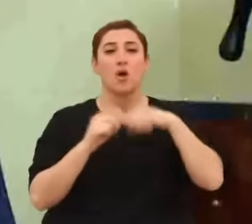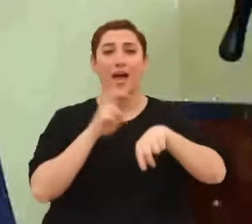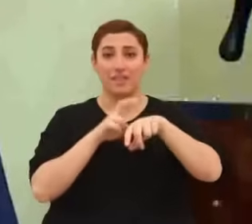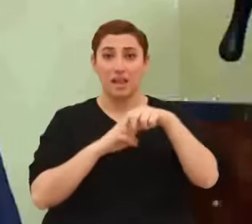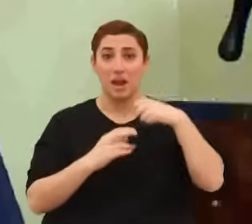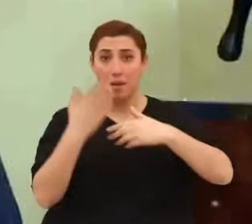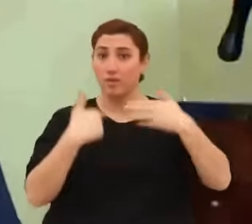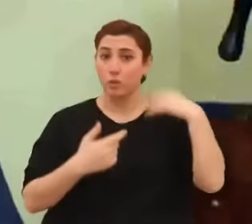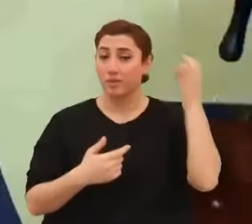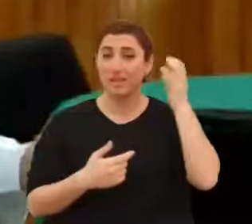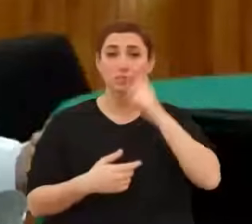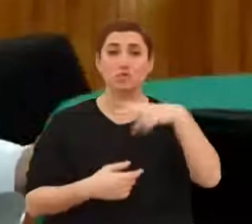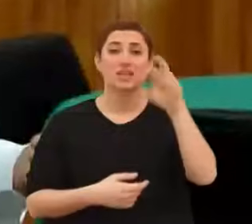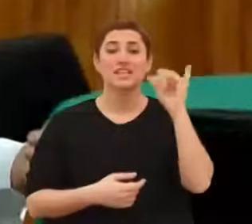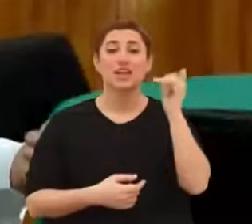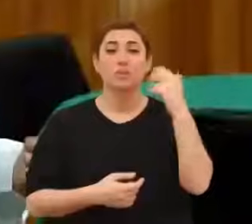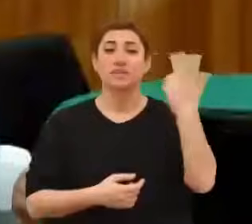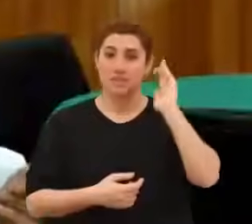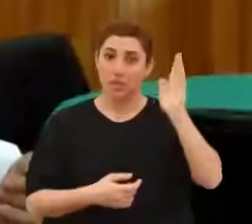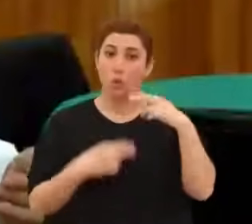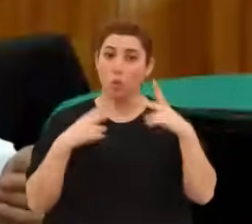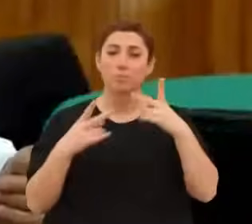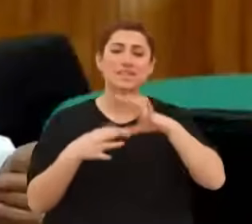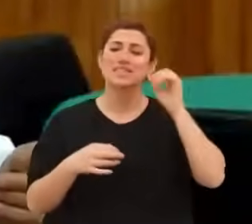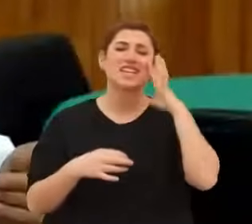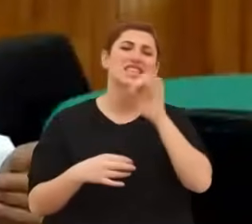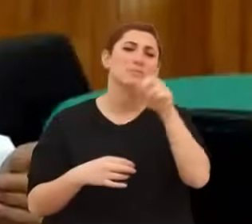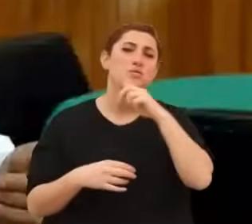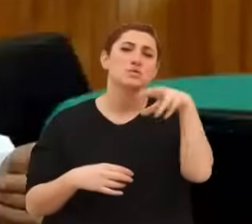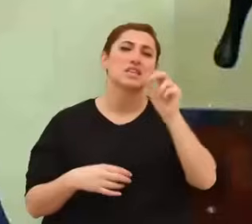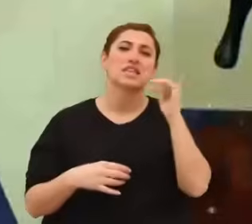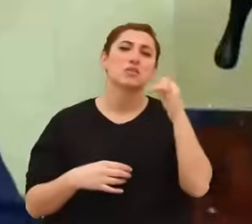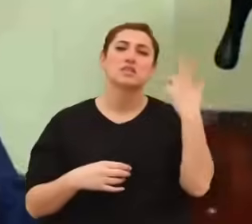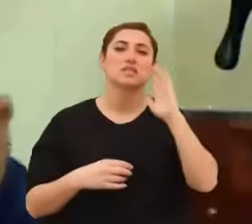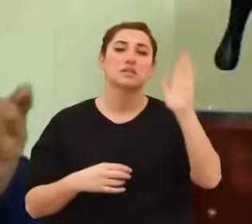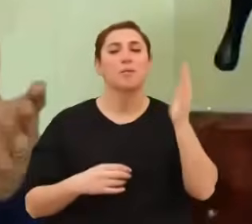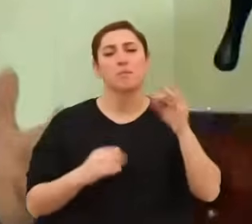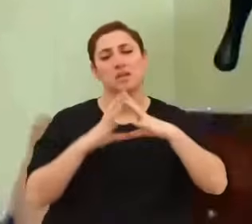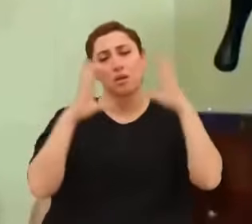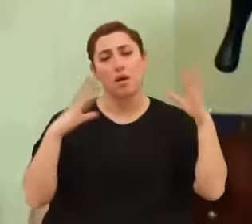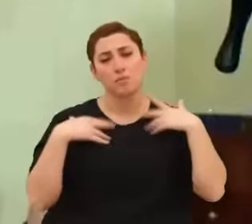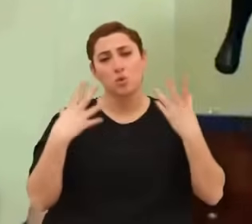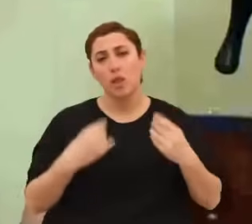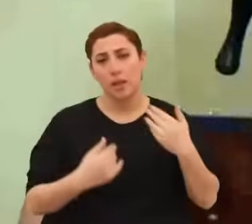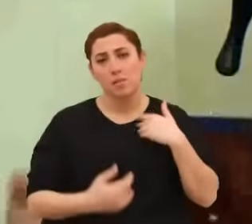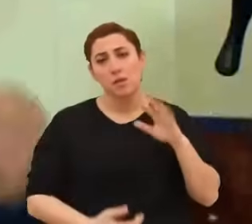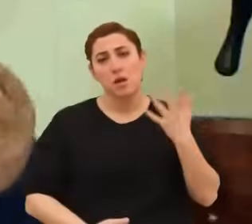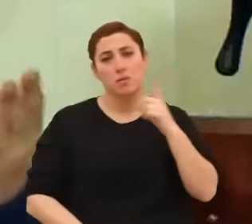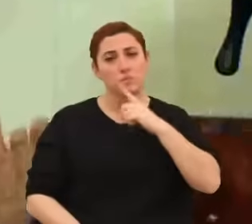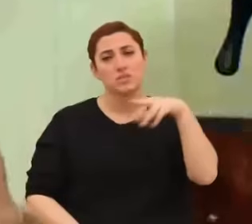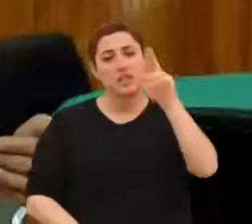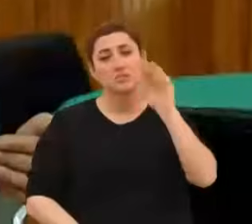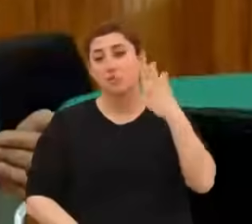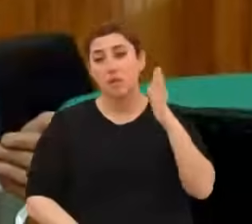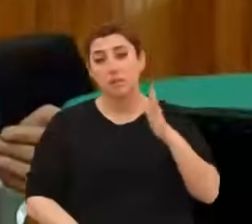Mesut? He? 180 kilometre hızla gidilir mi ya? Hangi insan olur 180 kilometre hızla gidebilir? Tamam, biraz abartmış olabiliriz komiserim. Allah Allah, 170